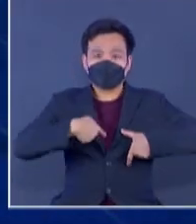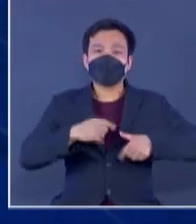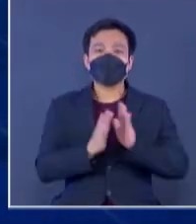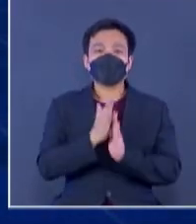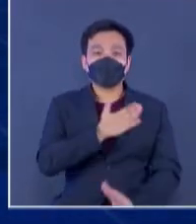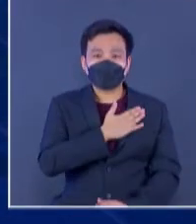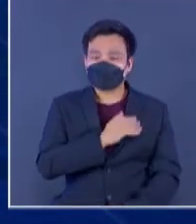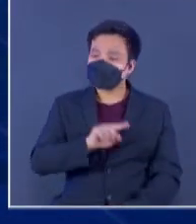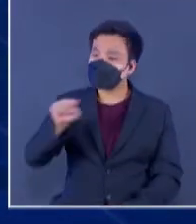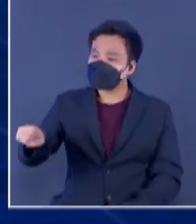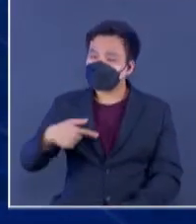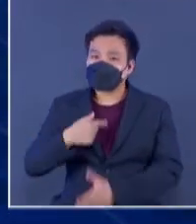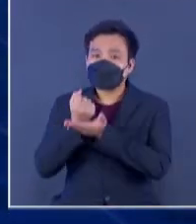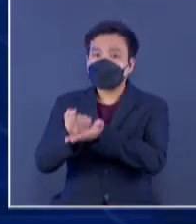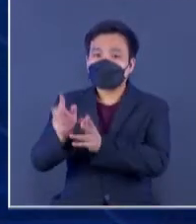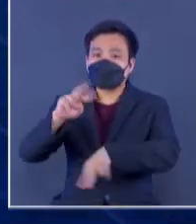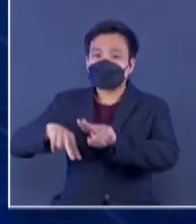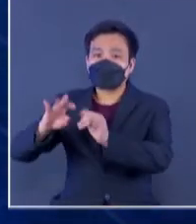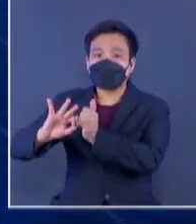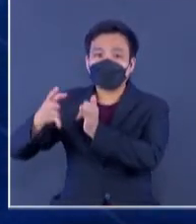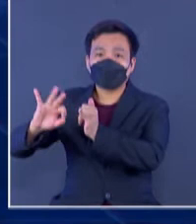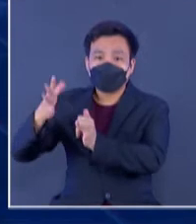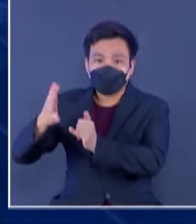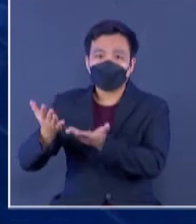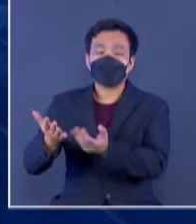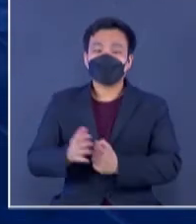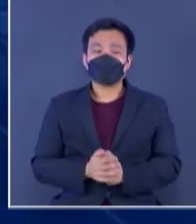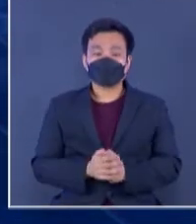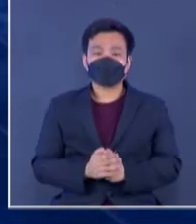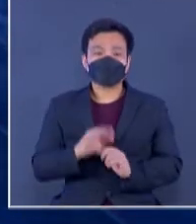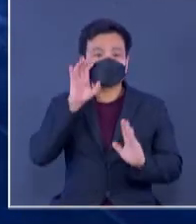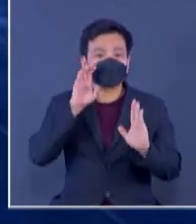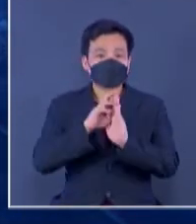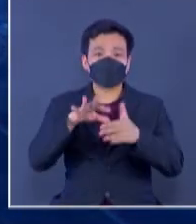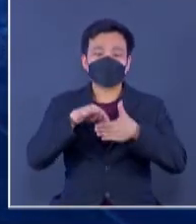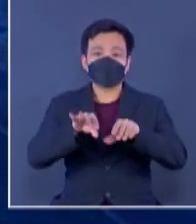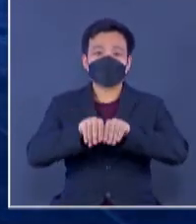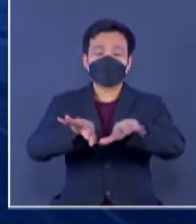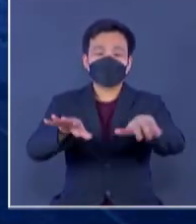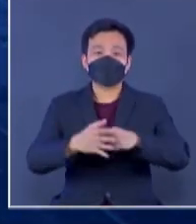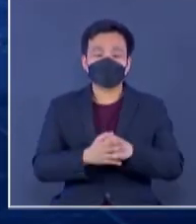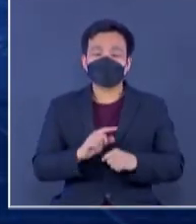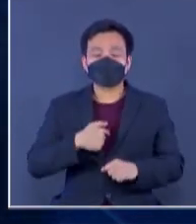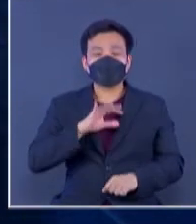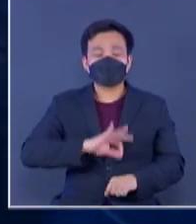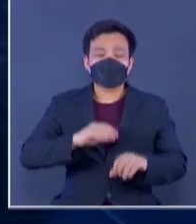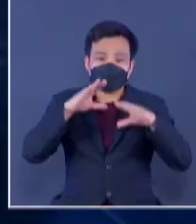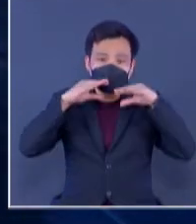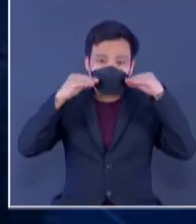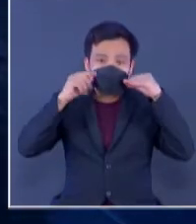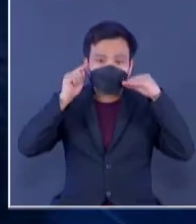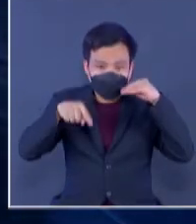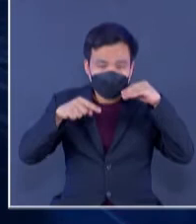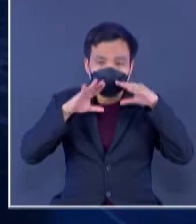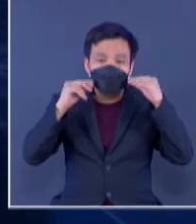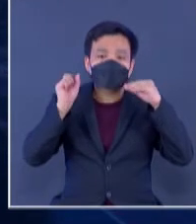นะในโลกออนไลน์ก็เลยแชร์ภาพนี้กันออกไปจำนวนมากครับก็แม้ว่าจะเป็นภาพที่เรียกรอยยิ้มนะครับแต่ก็ต้องยอม